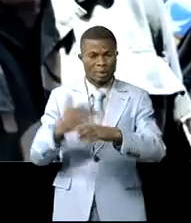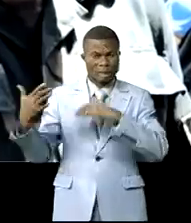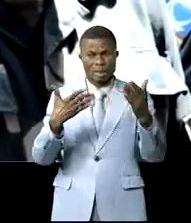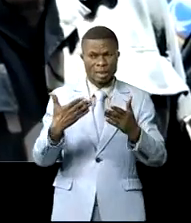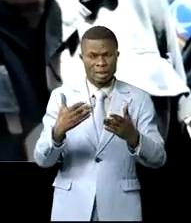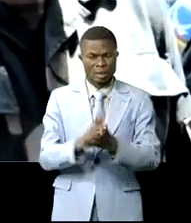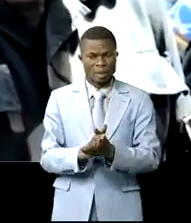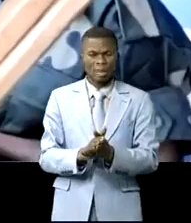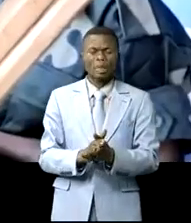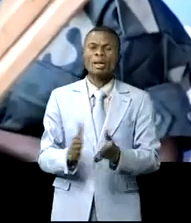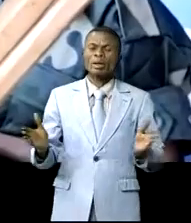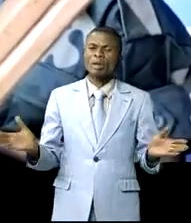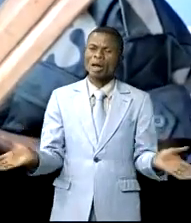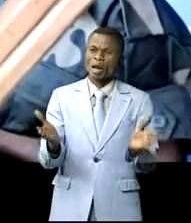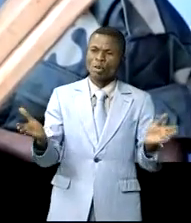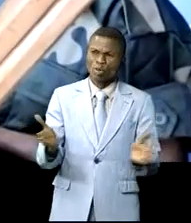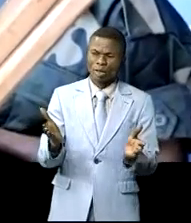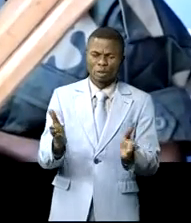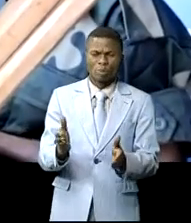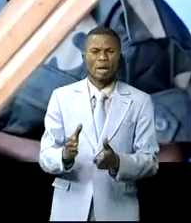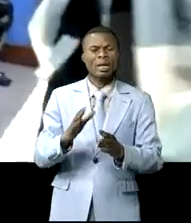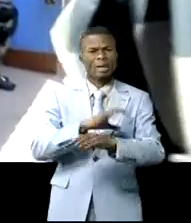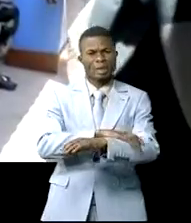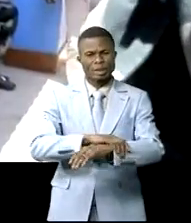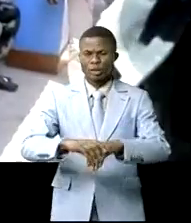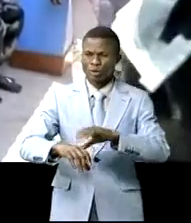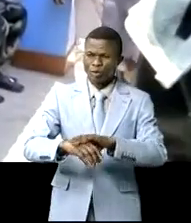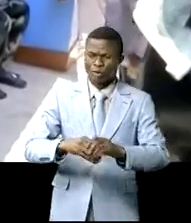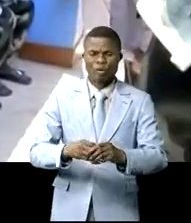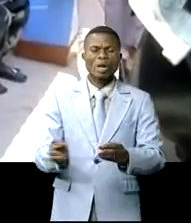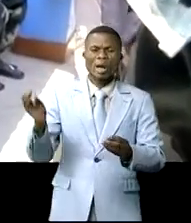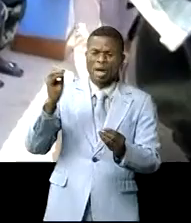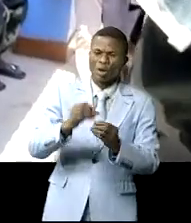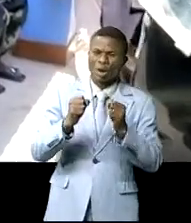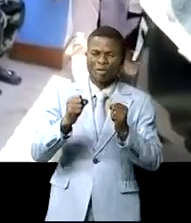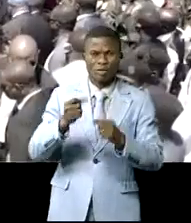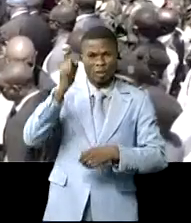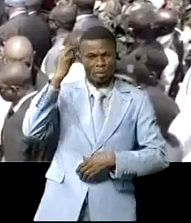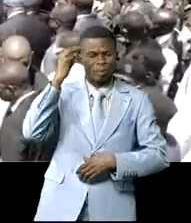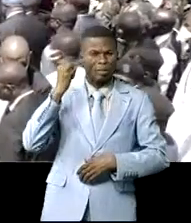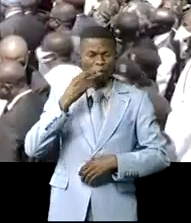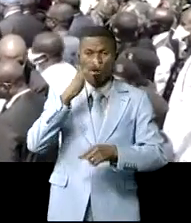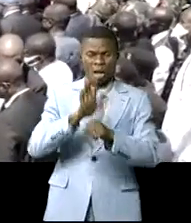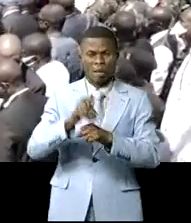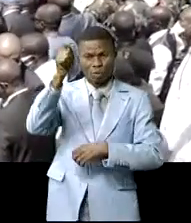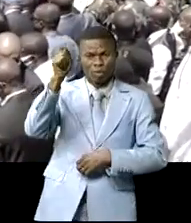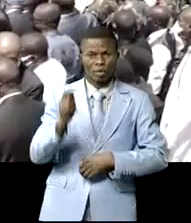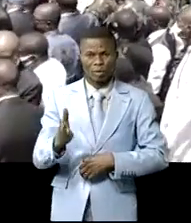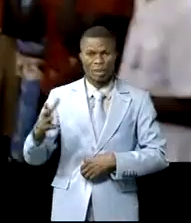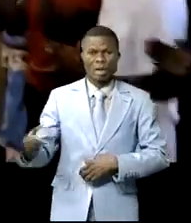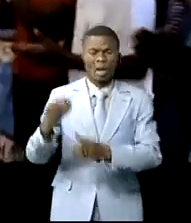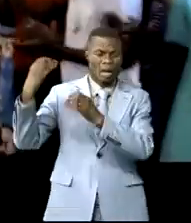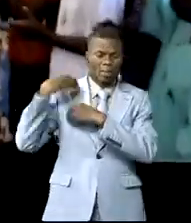le réconfort du Premier ministre en séjour à Bounia. Jean-Michel Samalukonde Kyenge a rassuré ses victimes de la guerre à la prise en